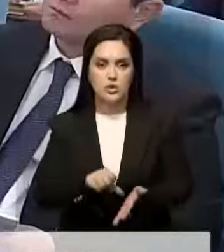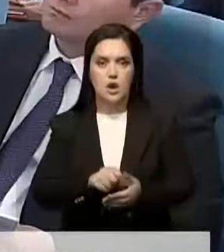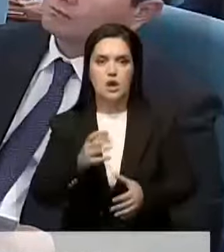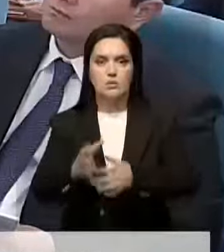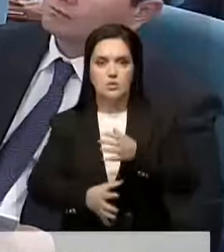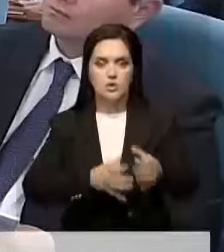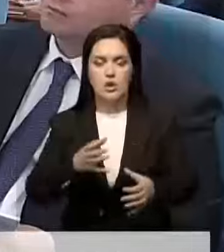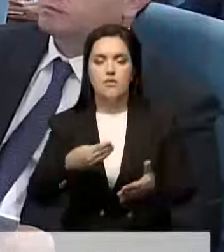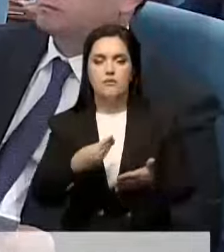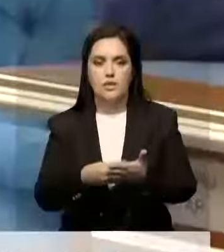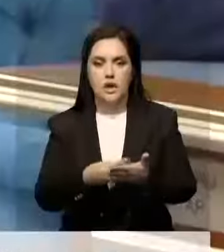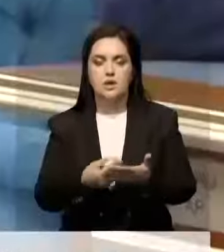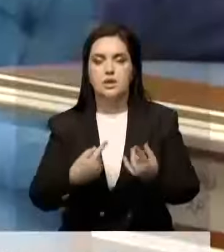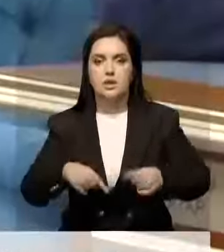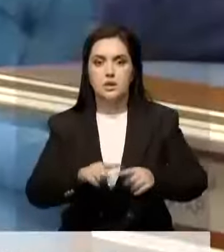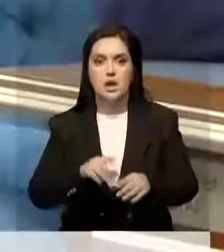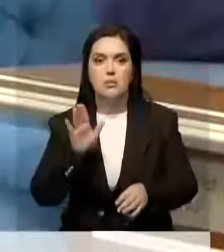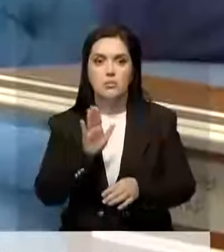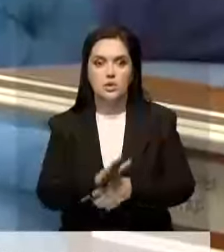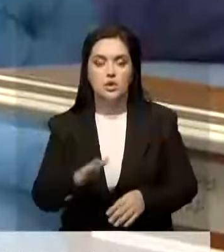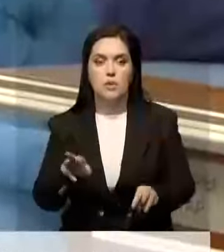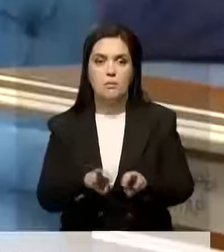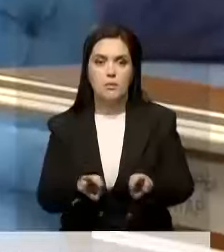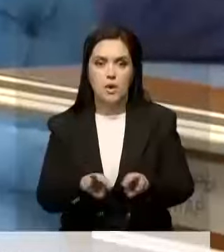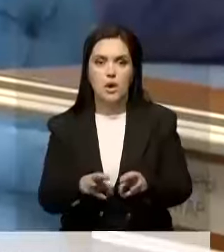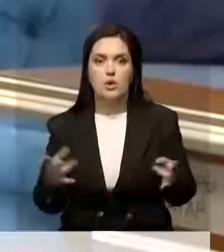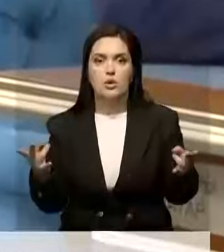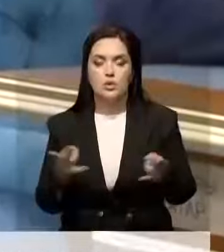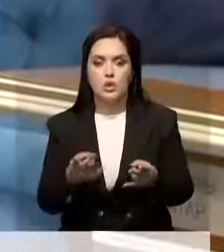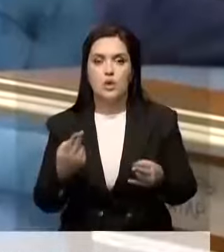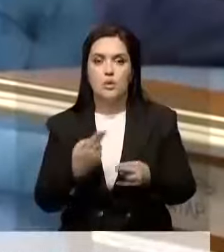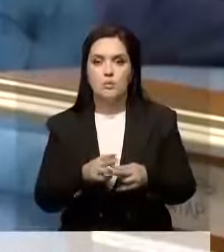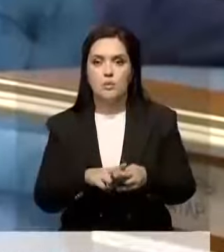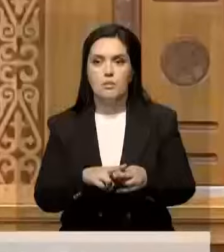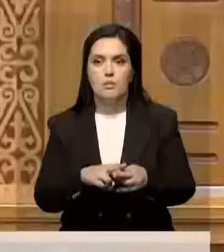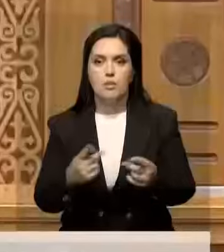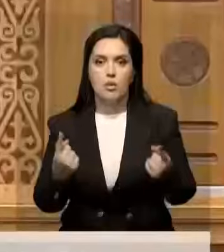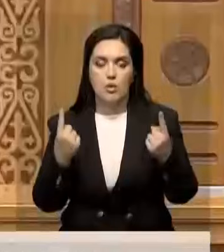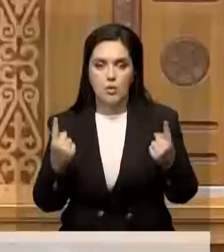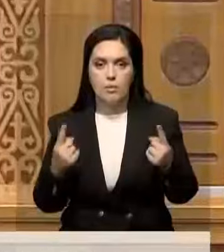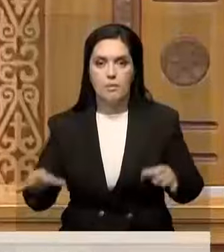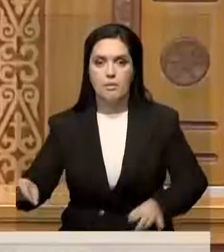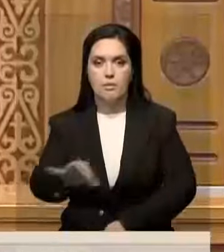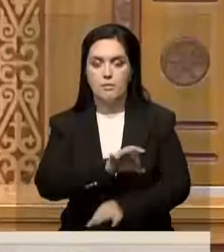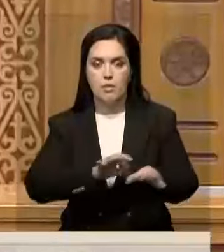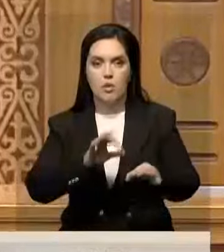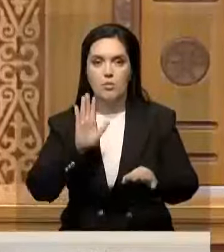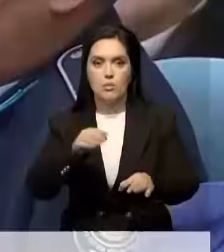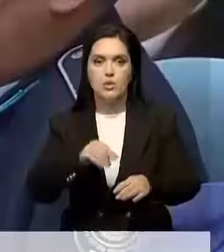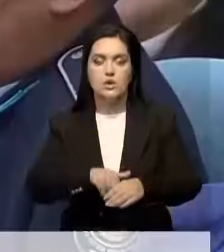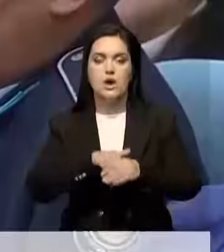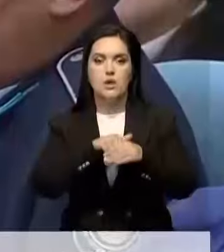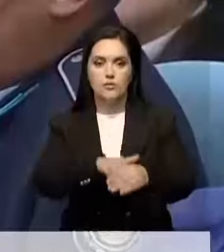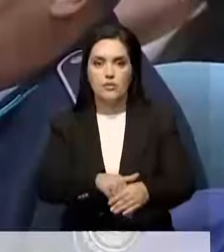международных финансовых институтов. Поручаю правительству определить пул масштабных проектов под ключ, которые могут быть